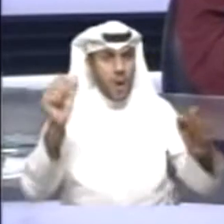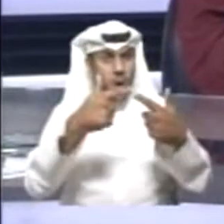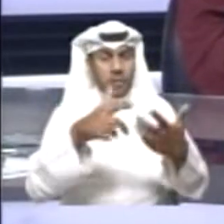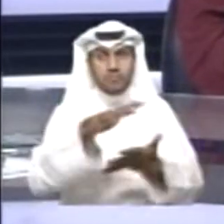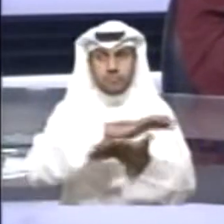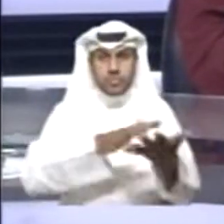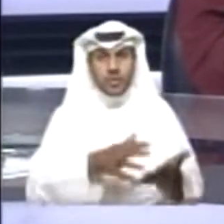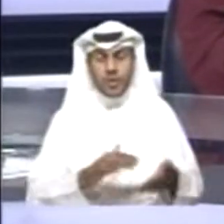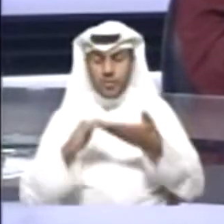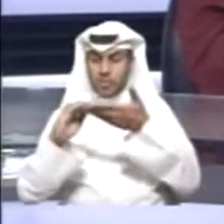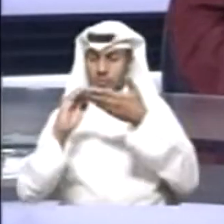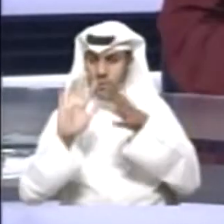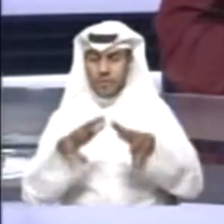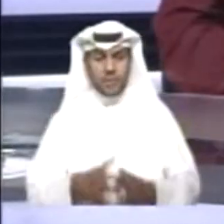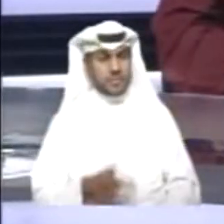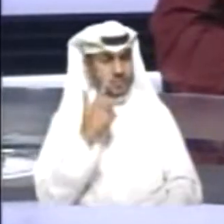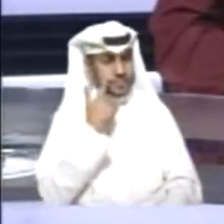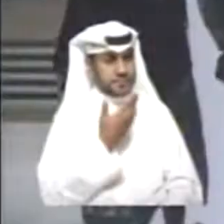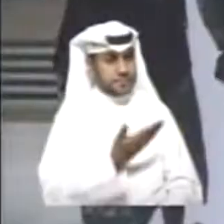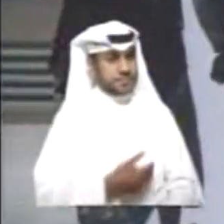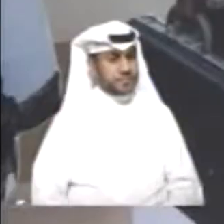أصابتها الكوارث الطبيعية.